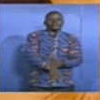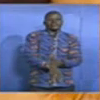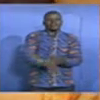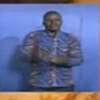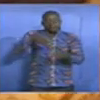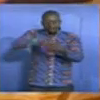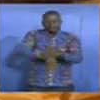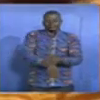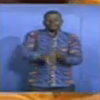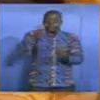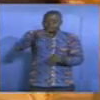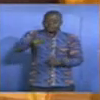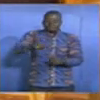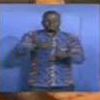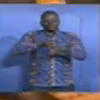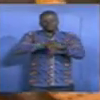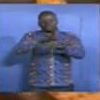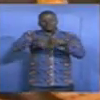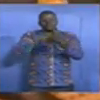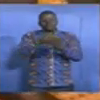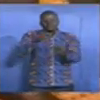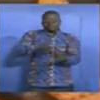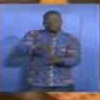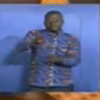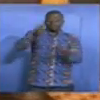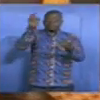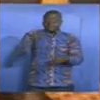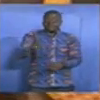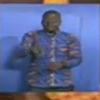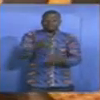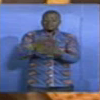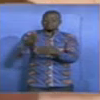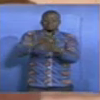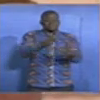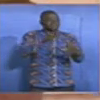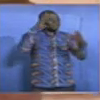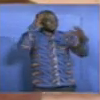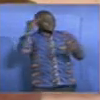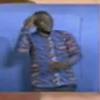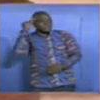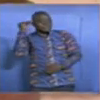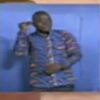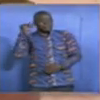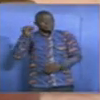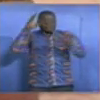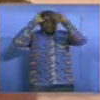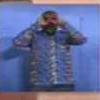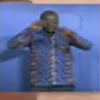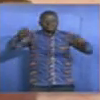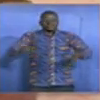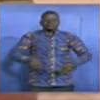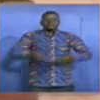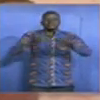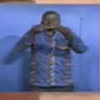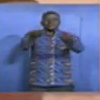oui, et surtout dans les domaines qui nécessitent un partage d'expertise. Le président de la République m'a donné des